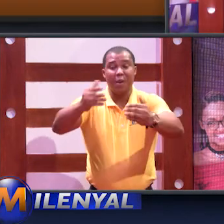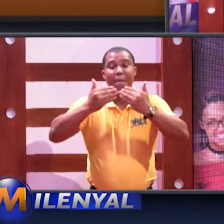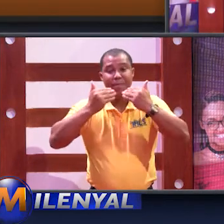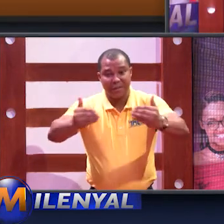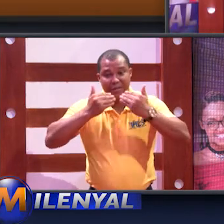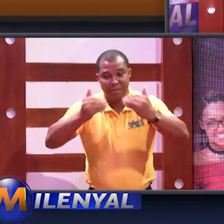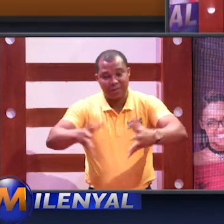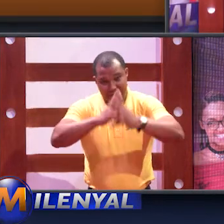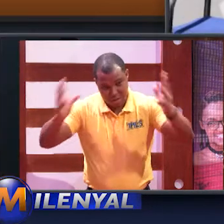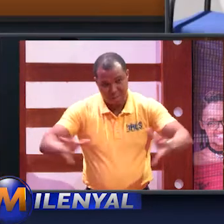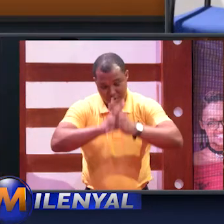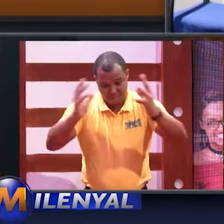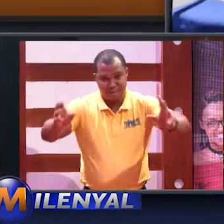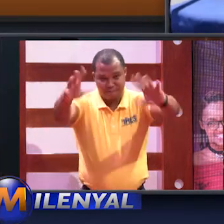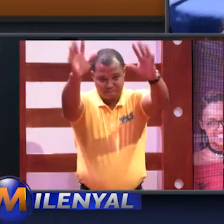Merci, Empire.